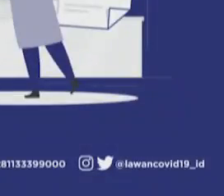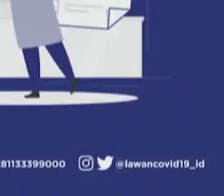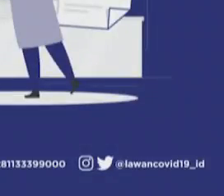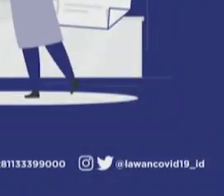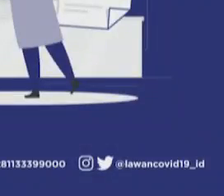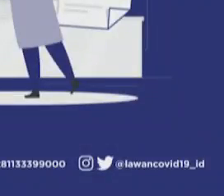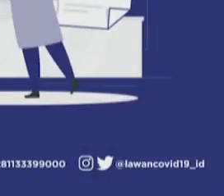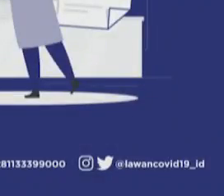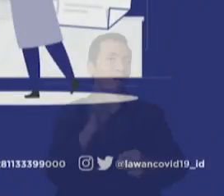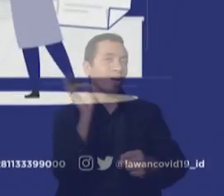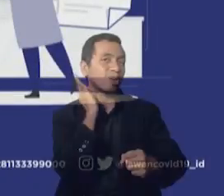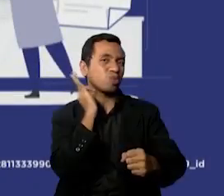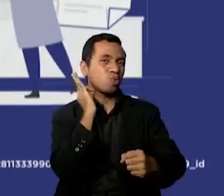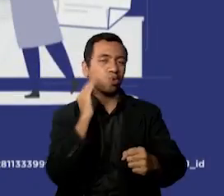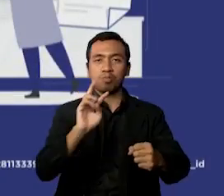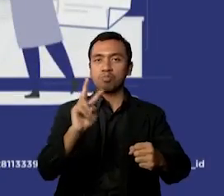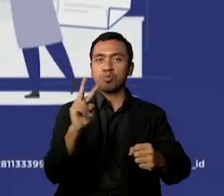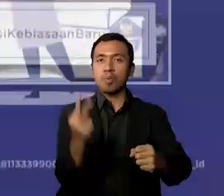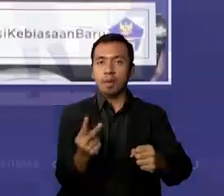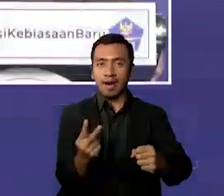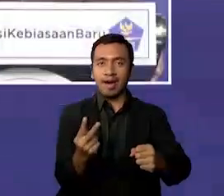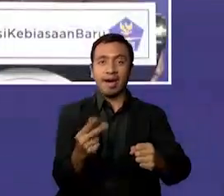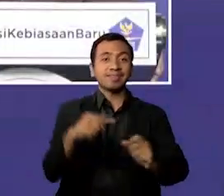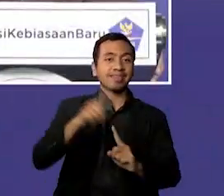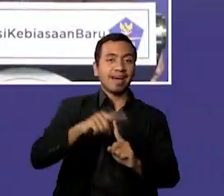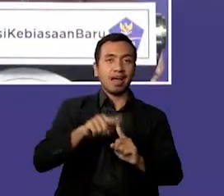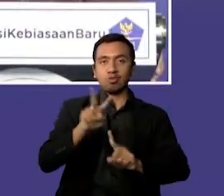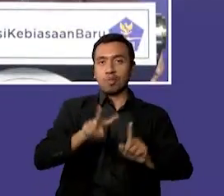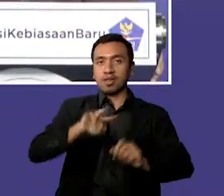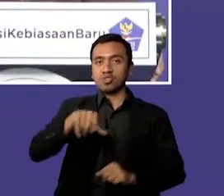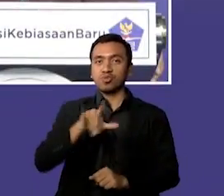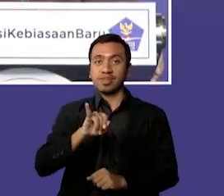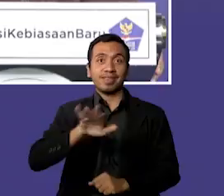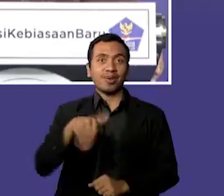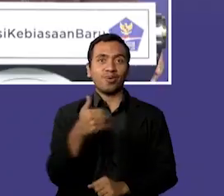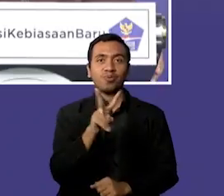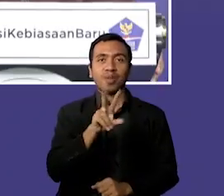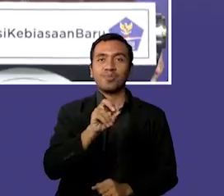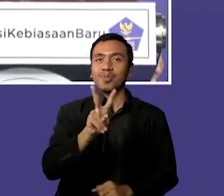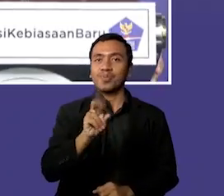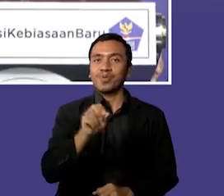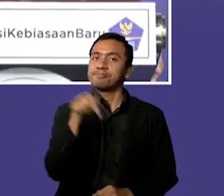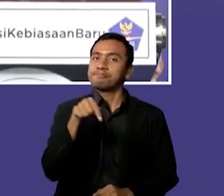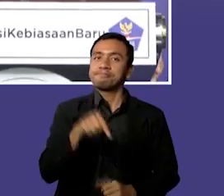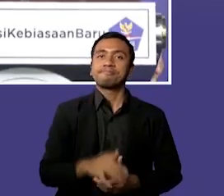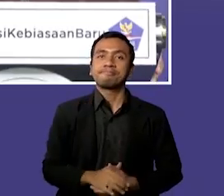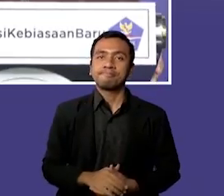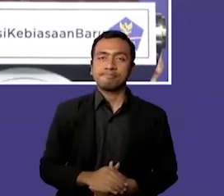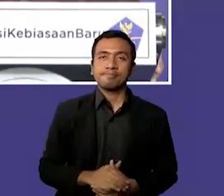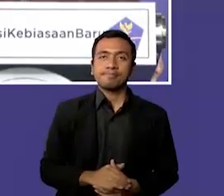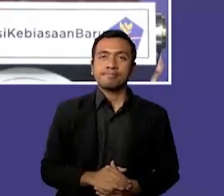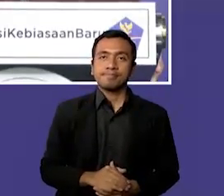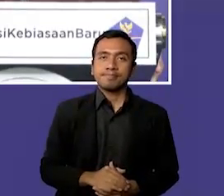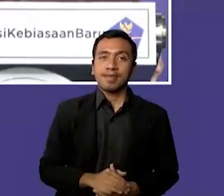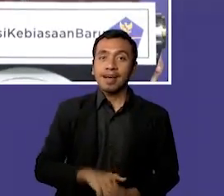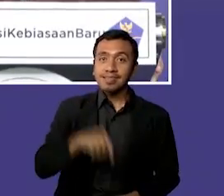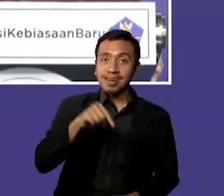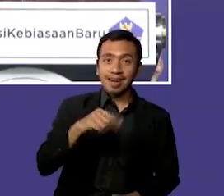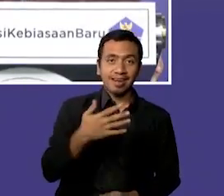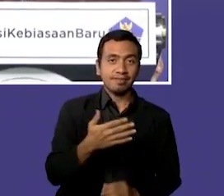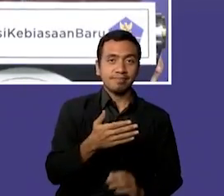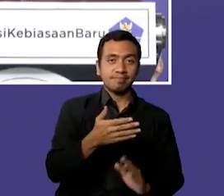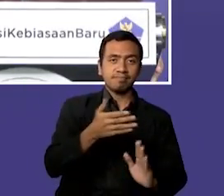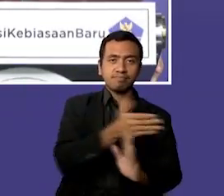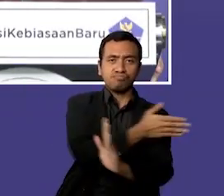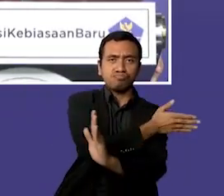risiko di daerah berdasarkan analisis pertanggal 12 Juli 2020. Sampai dengan tanggal 12